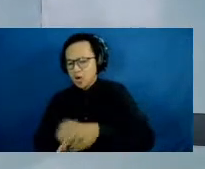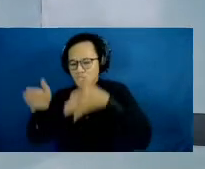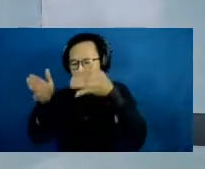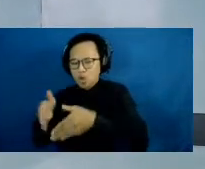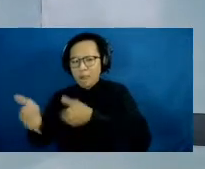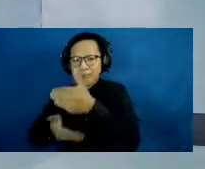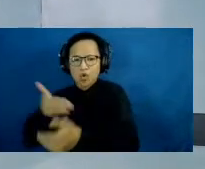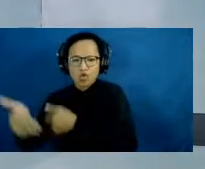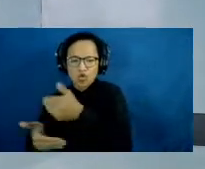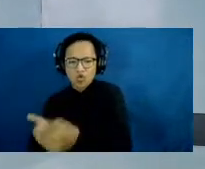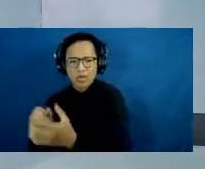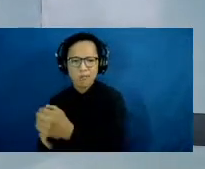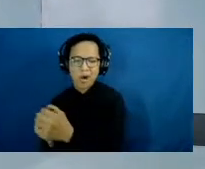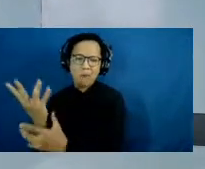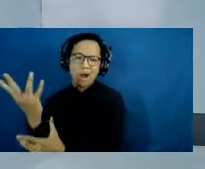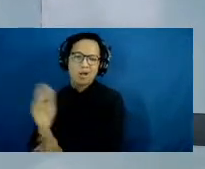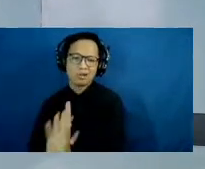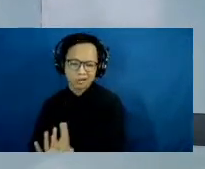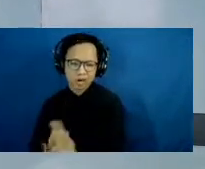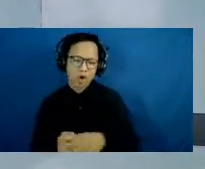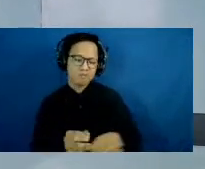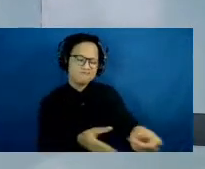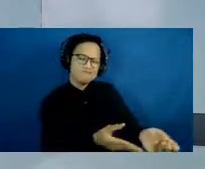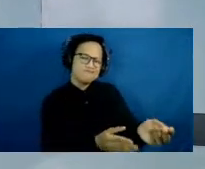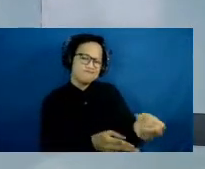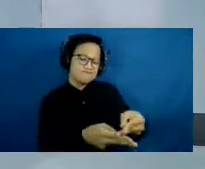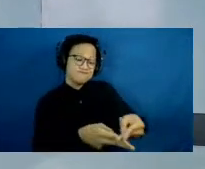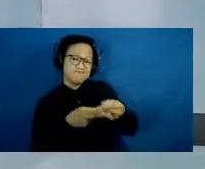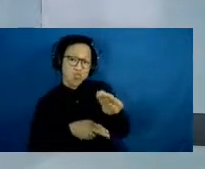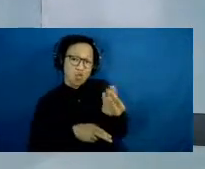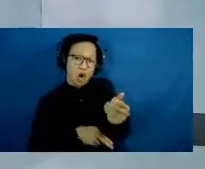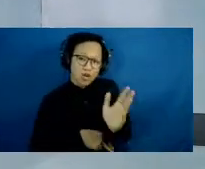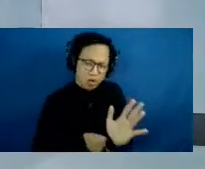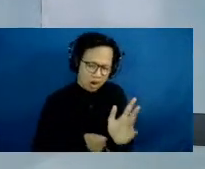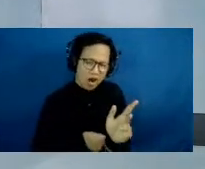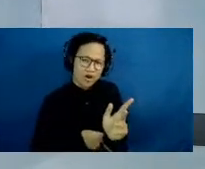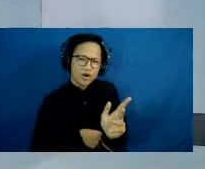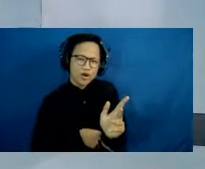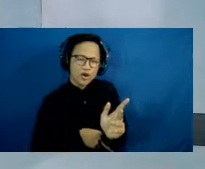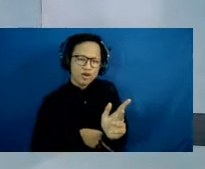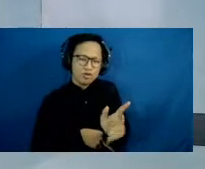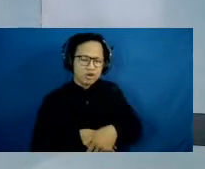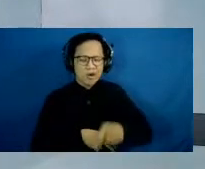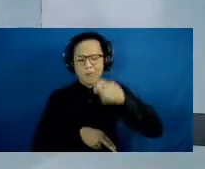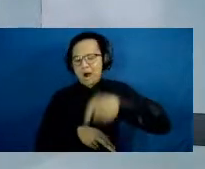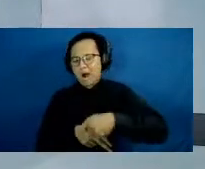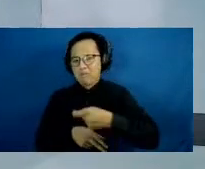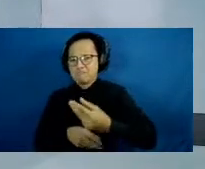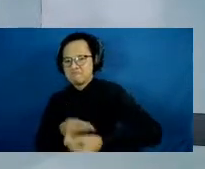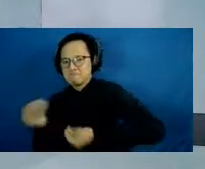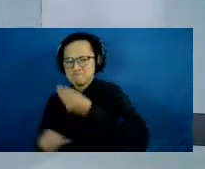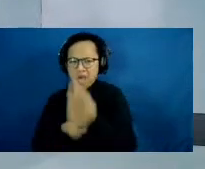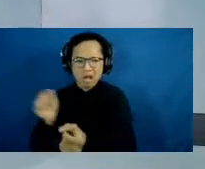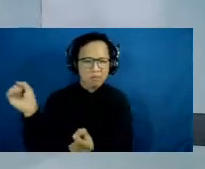sudah dapat uang pinjaman, malah kemudian kita alokasikan untuk hal-hal yang sifatnya konsumtif. Tadinya